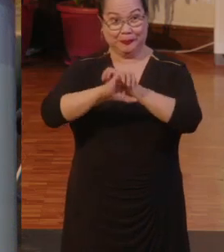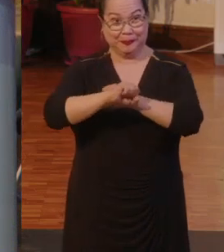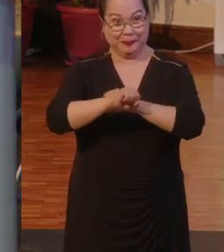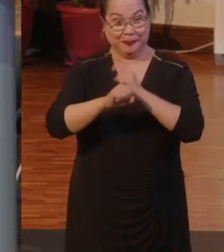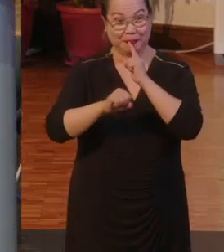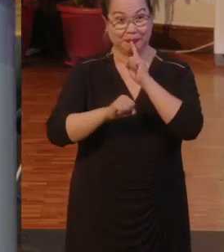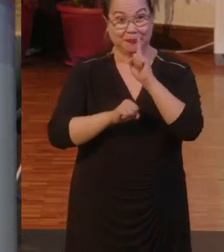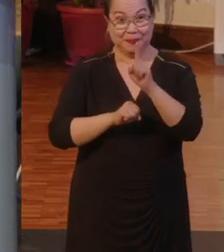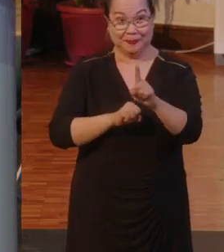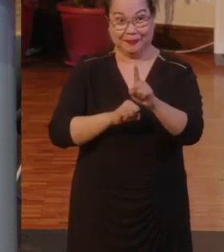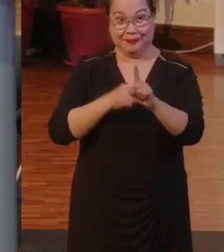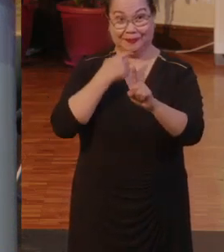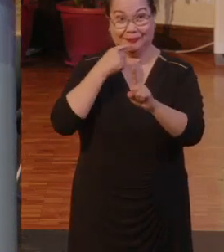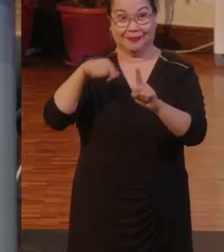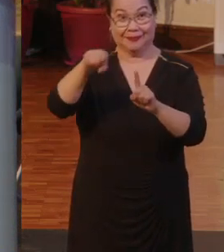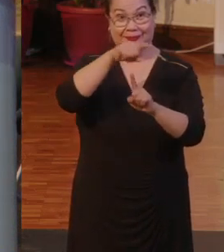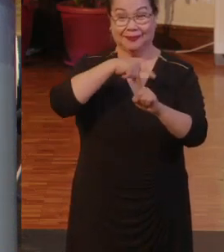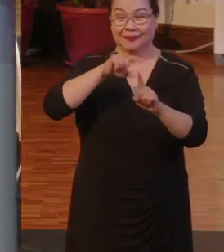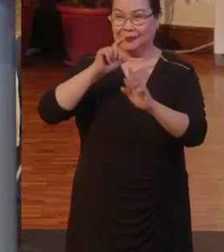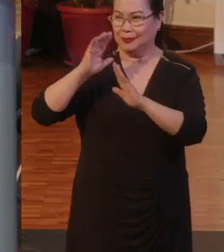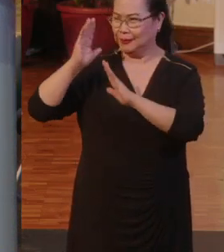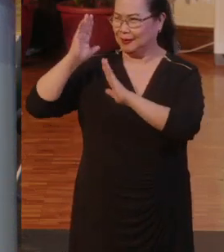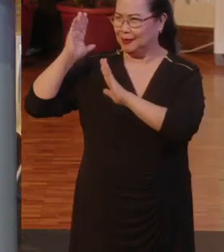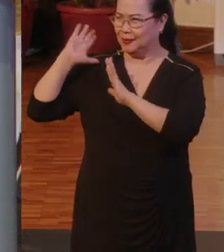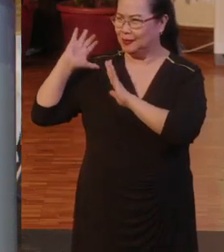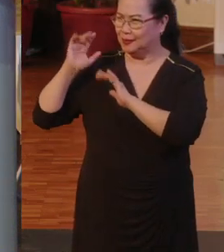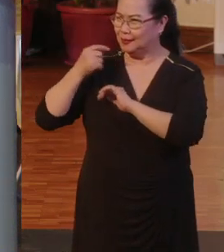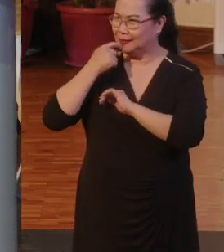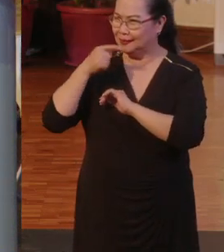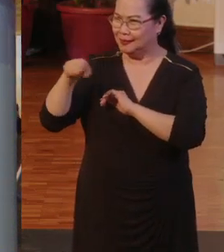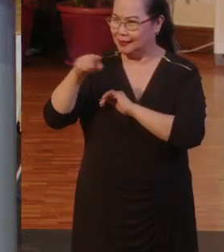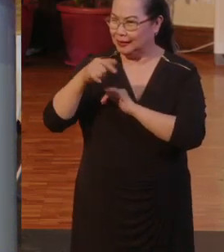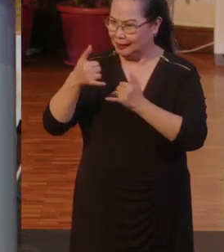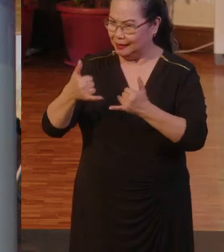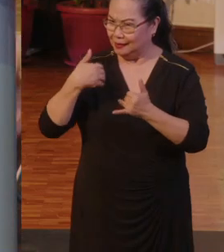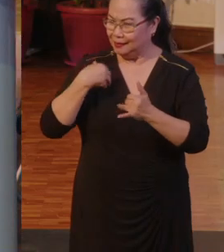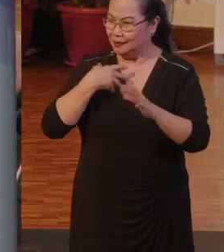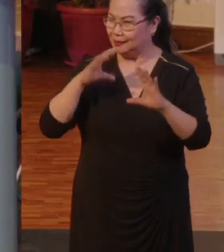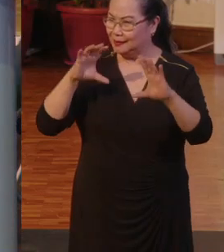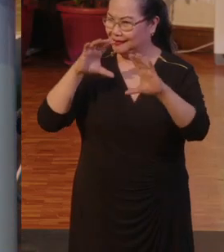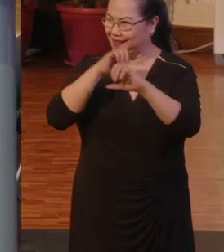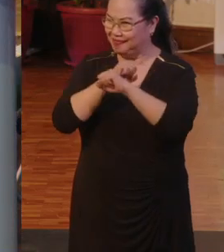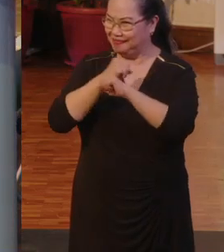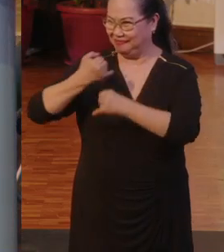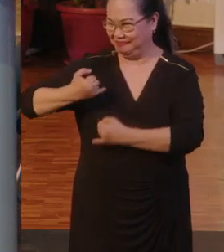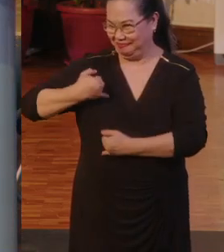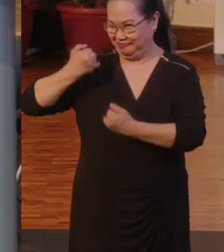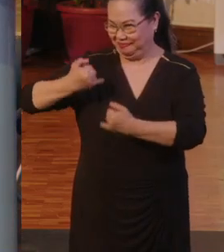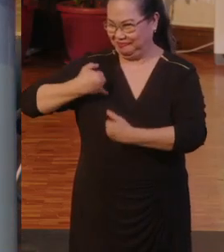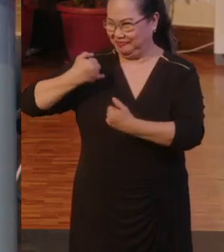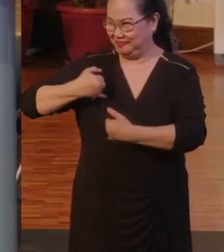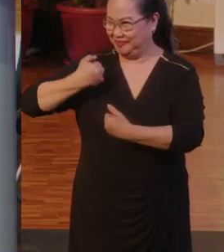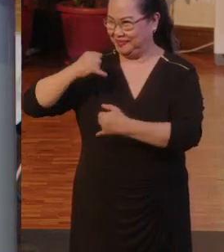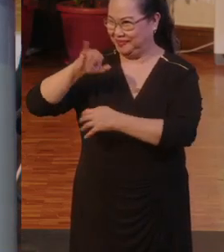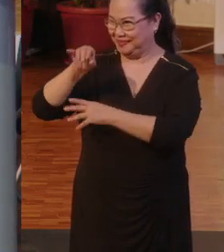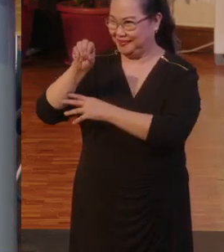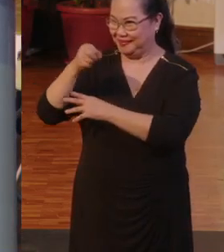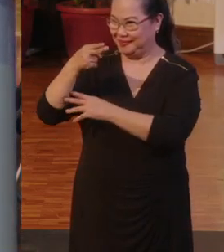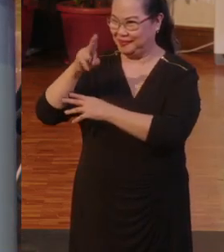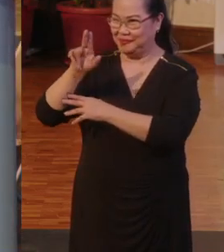pinag-aaralan ng matagal ng panahon. At ngayon po ay matatapos na tayo dito sa aklat ng Joshua.